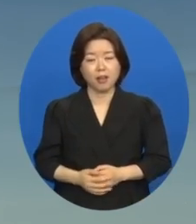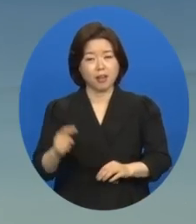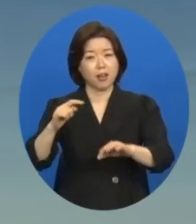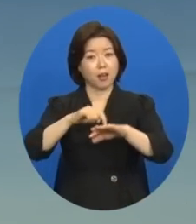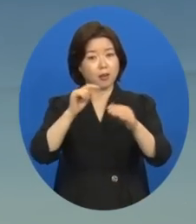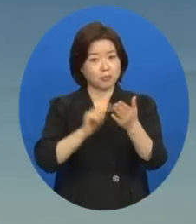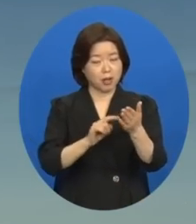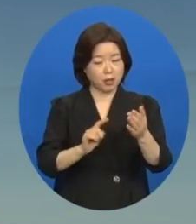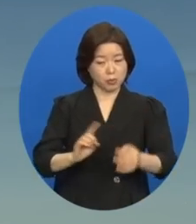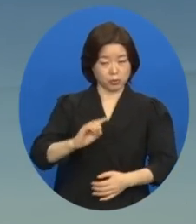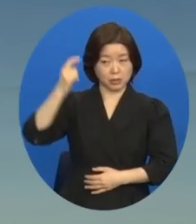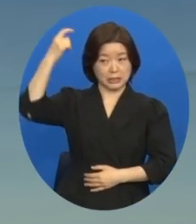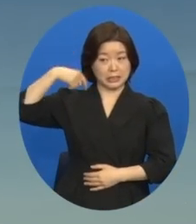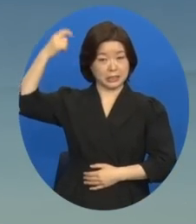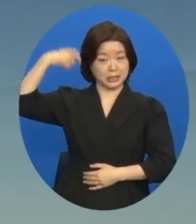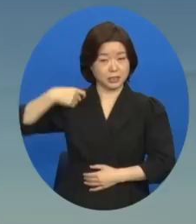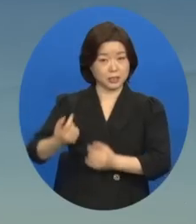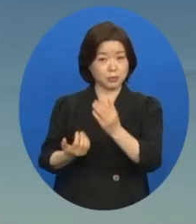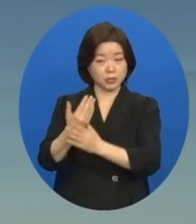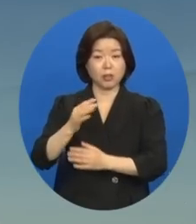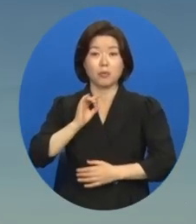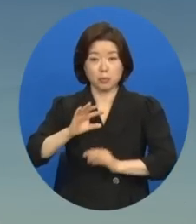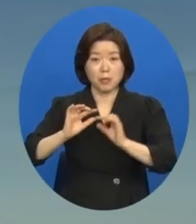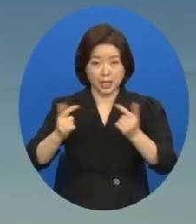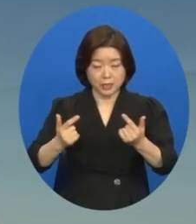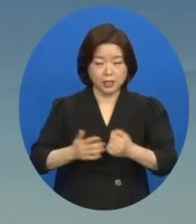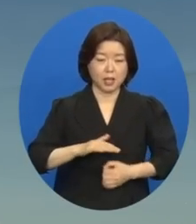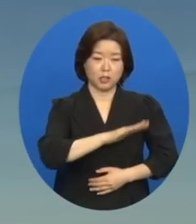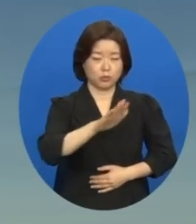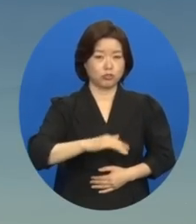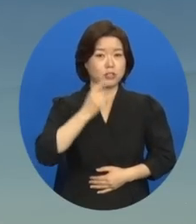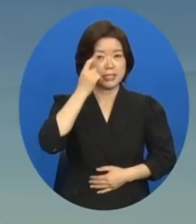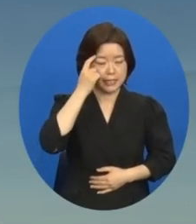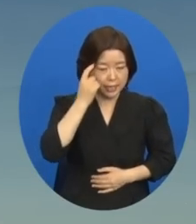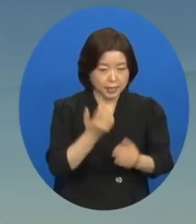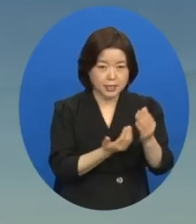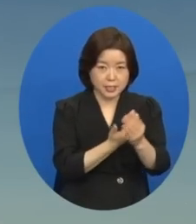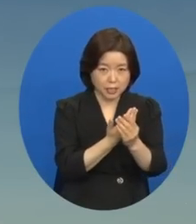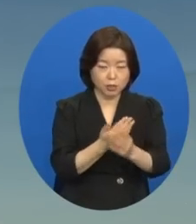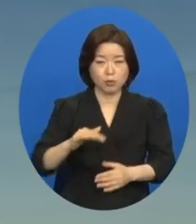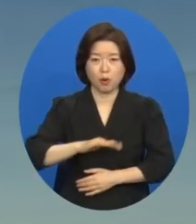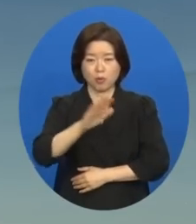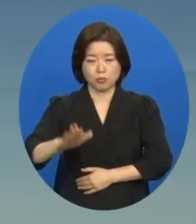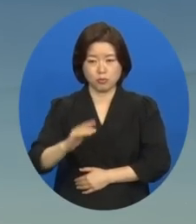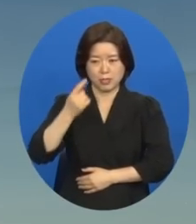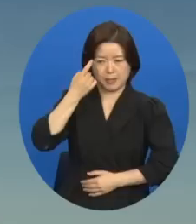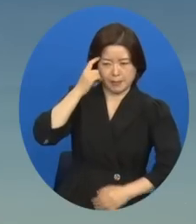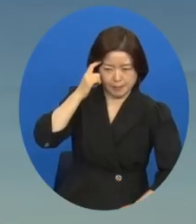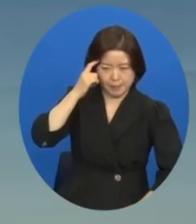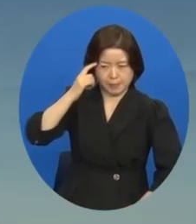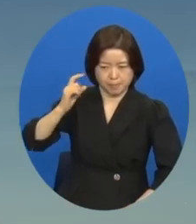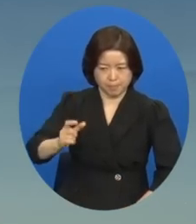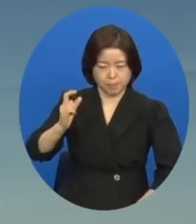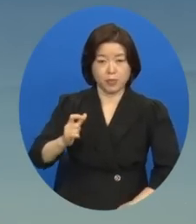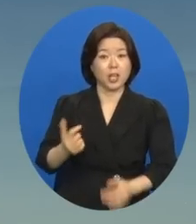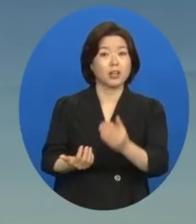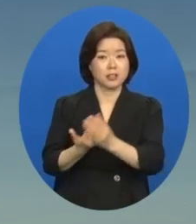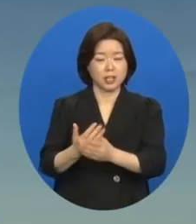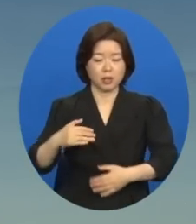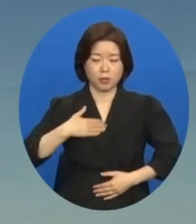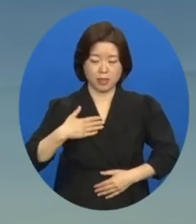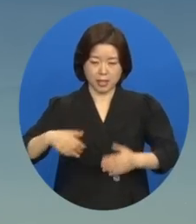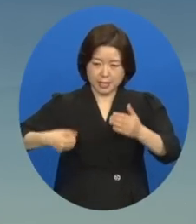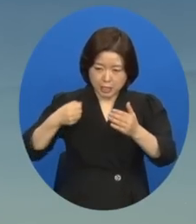마음은요, 어떤 느낌이 일어나는 장소일 뿐만 아니라 우리의 생각이 일어나고 우리의 의지가 일어나고 우리의